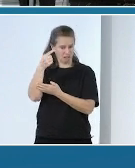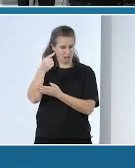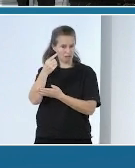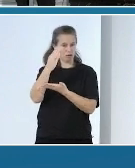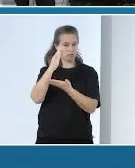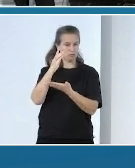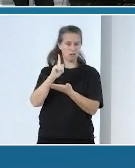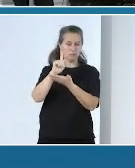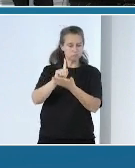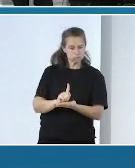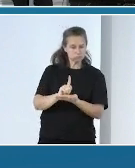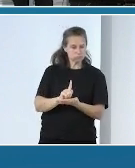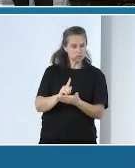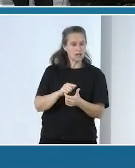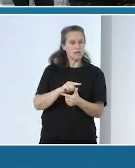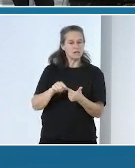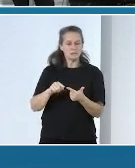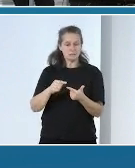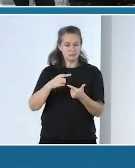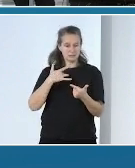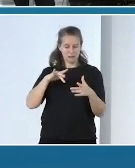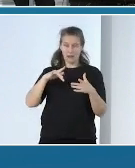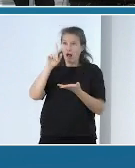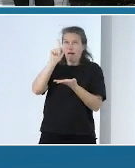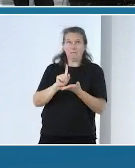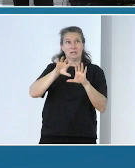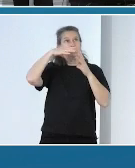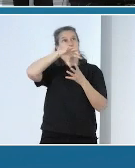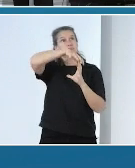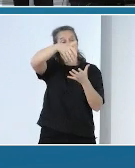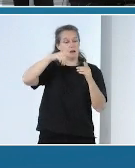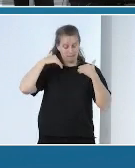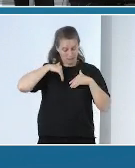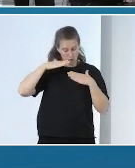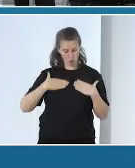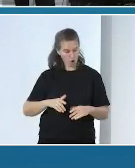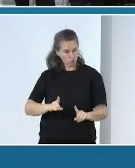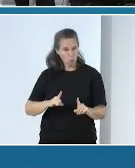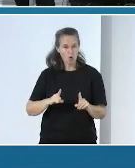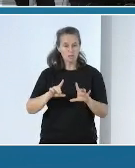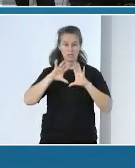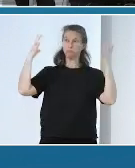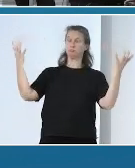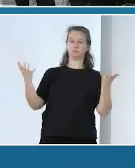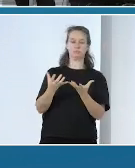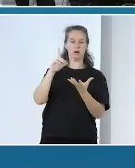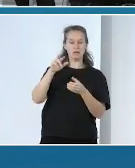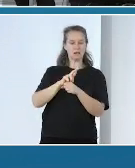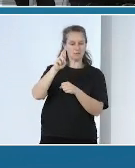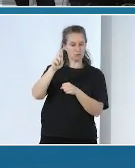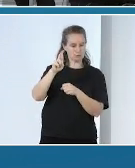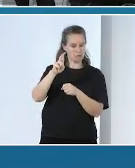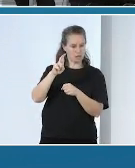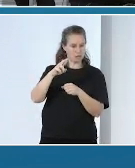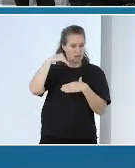qui est un référentiel qui est en dehors de nous. La gravité, ce n'est pas dans notre corps spécialement. C'est un référentiel qui est